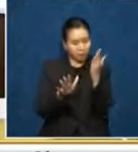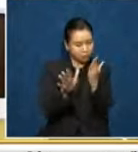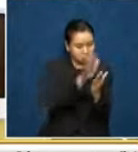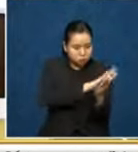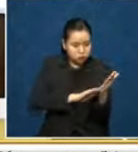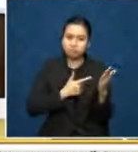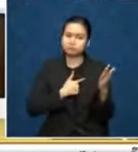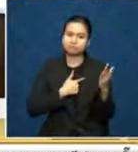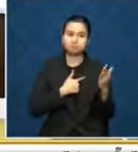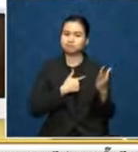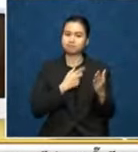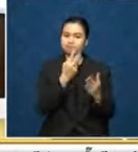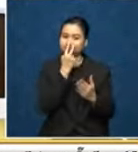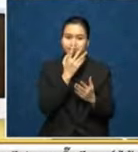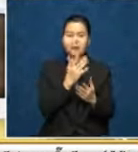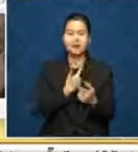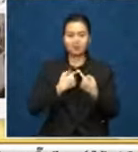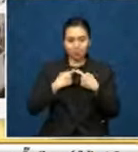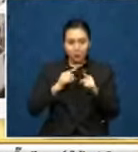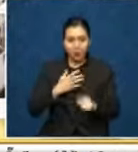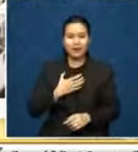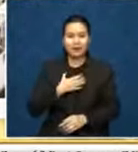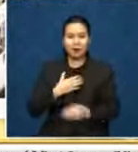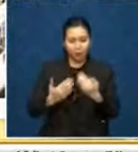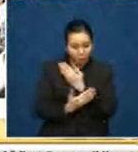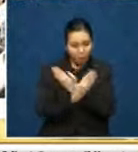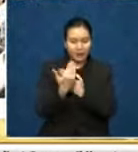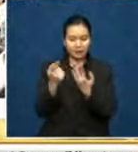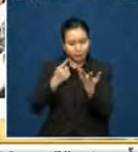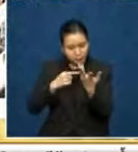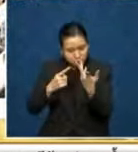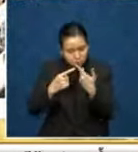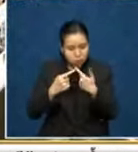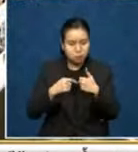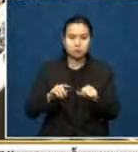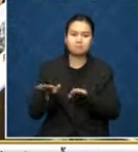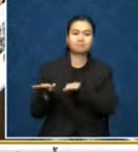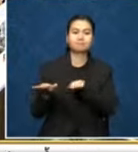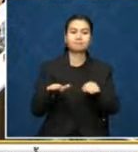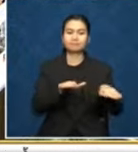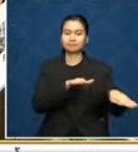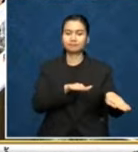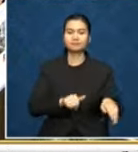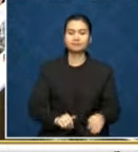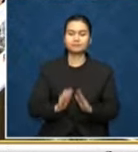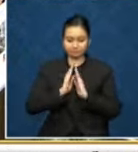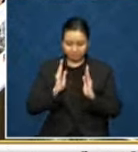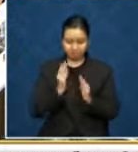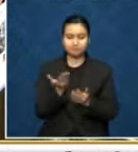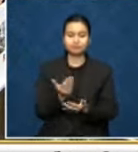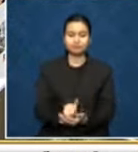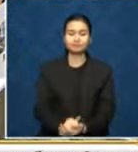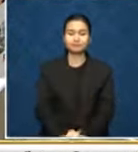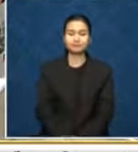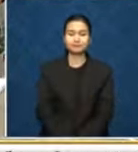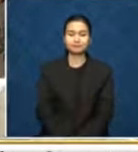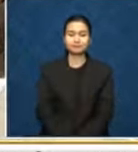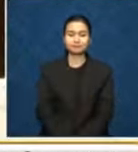ากให้เห็นนะครับผมขอใช้โอกาสนี้นะครับร่วมนับถอยหลังไปด้วยกันกับทุกท่านครับขอบพระคุณครับท่านประธานครับ ครับขอบคุ